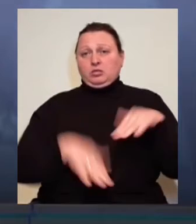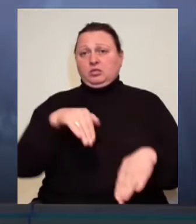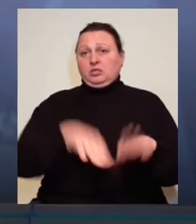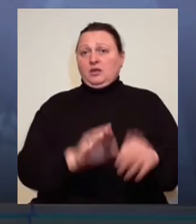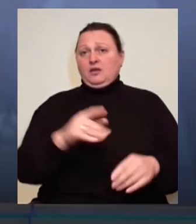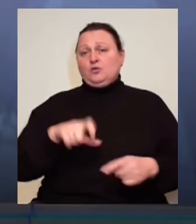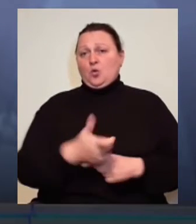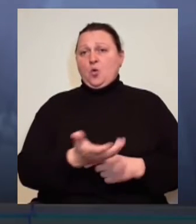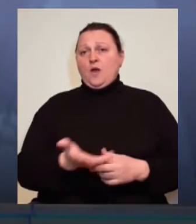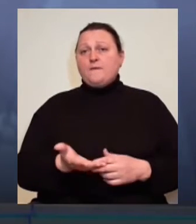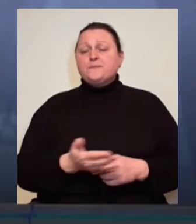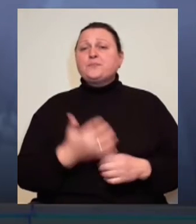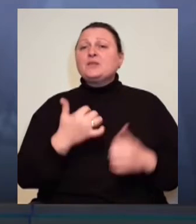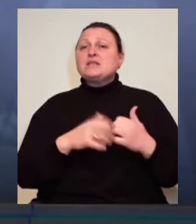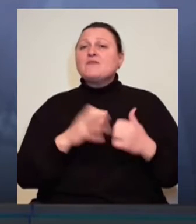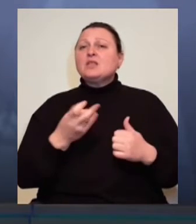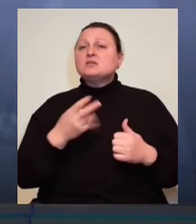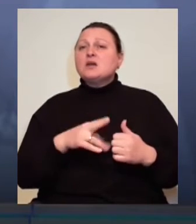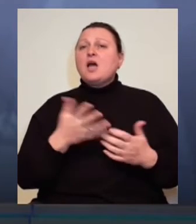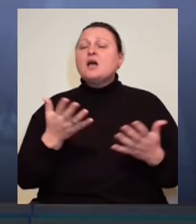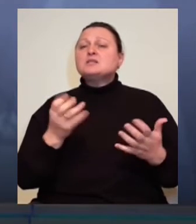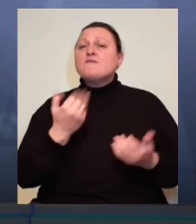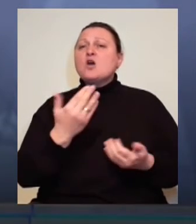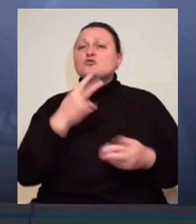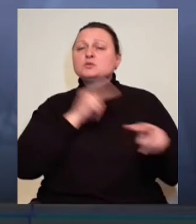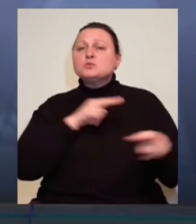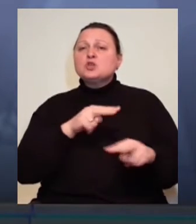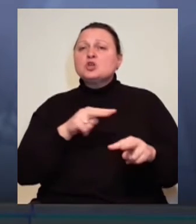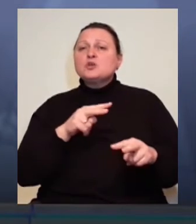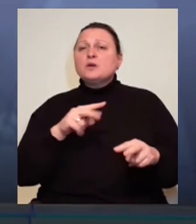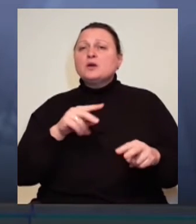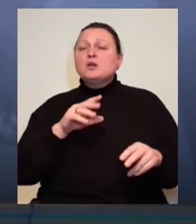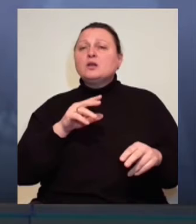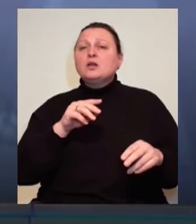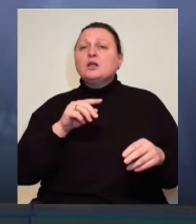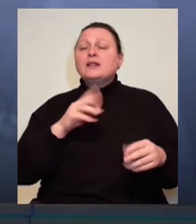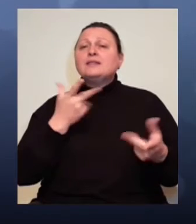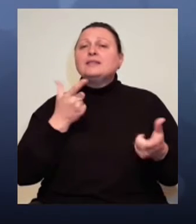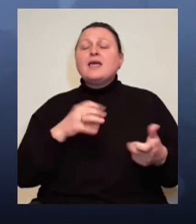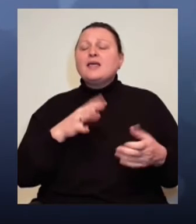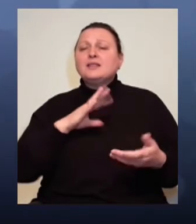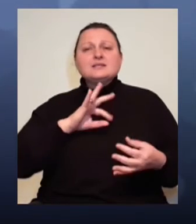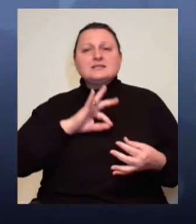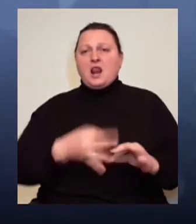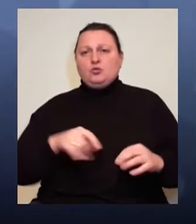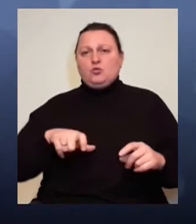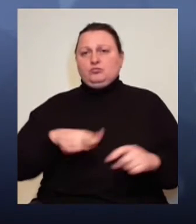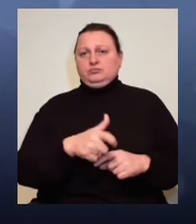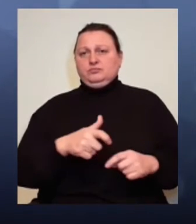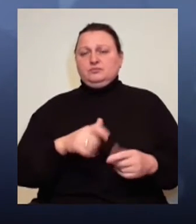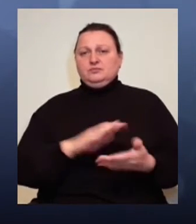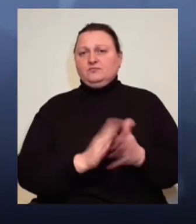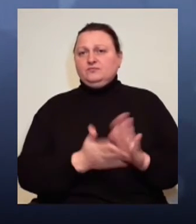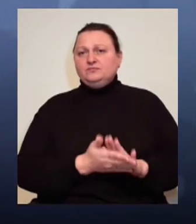згадали середню Фонтанську, який ваш, можливо, це вашими спостереженнями топ-ділянок, де рухатися найважче? Ну, мені